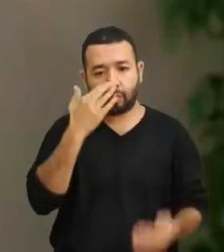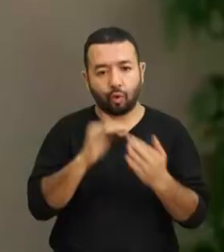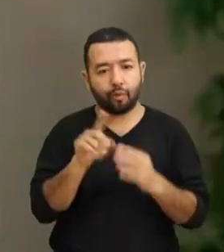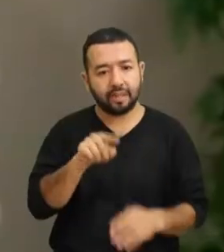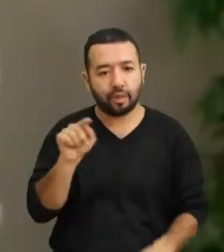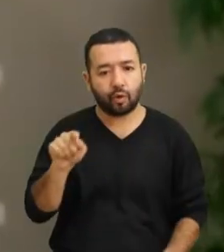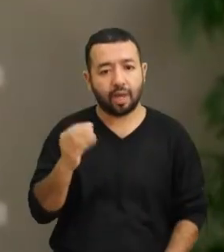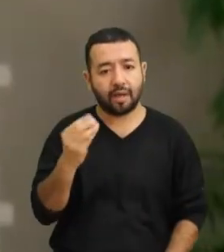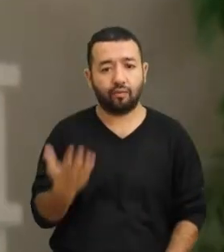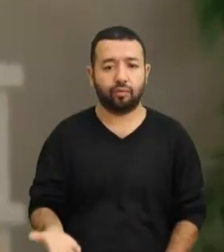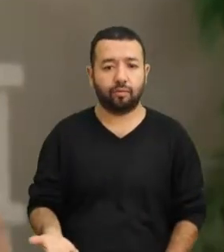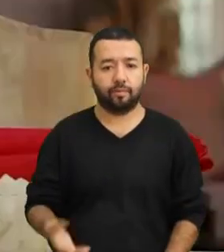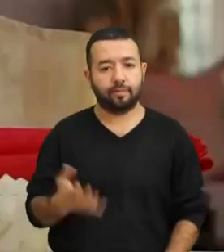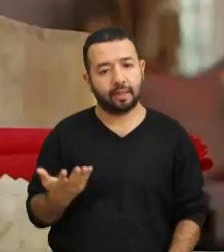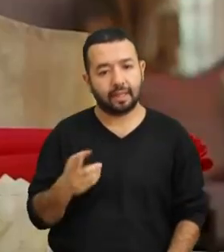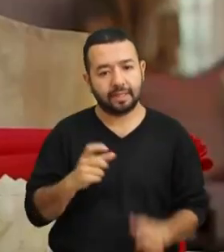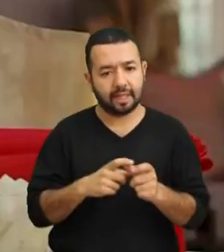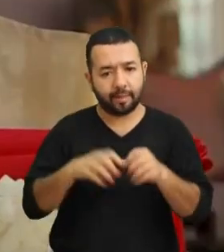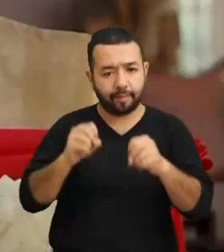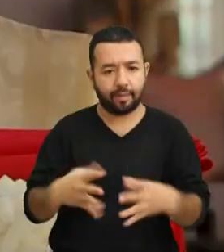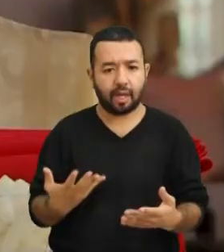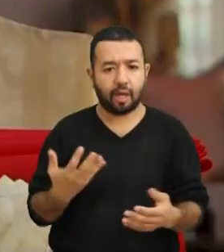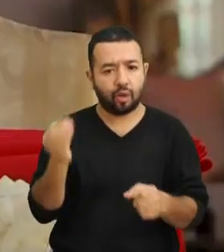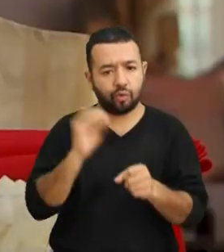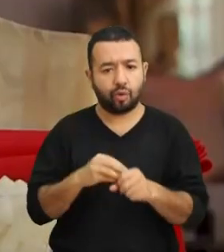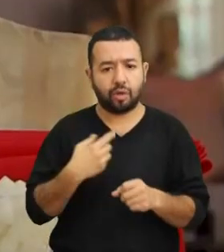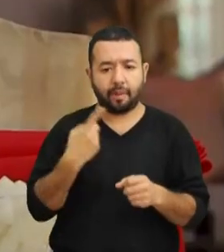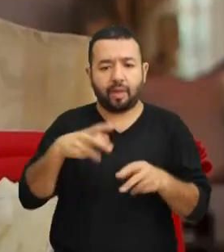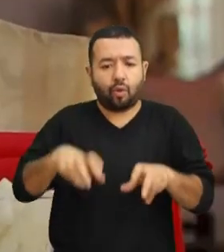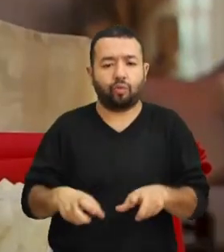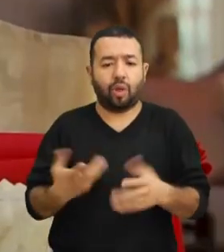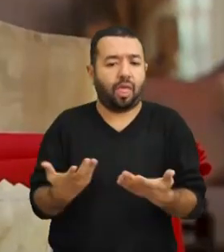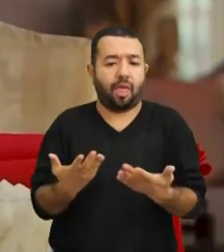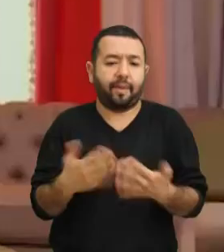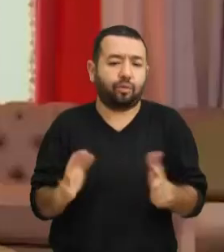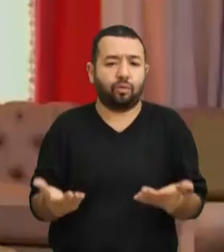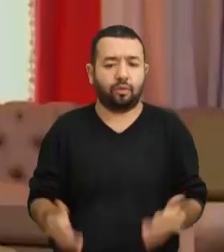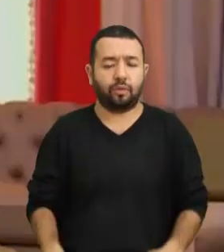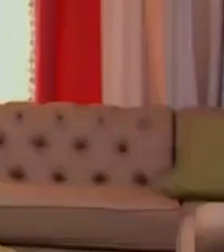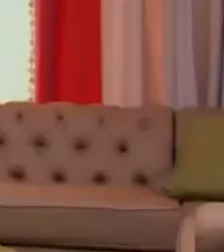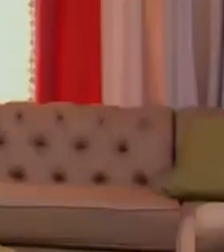ona yavrucuğum. Ya sen bir bırak da eninde sonunda bir sandalyeye oturacak yani. Ne var bunda?